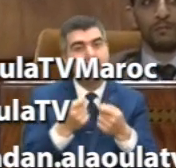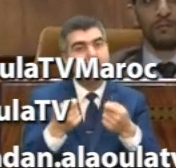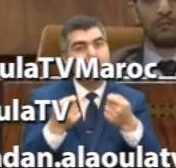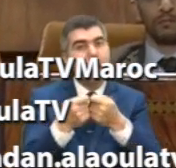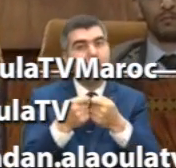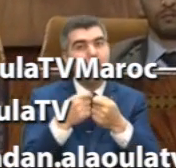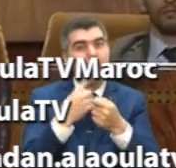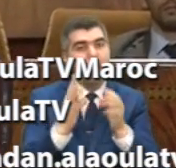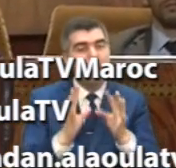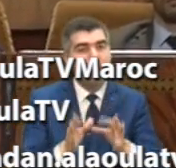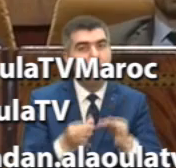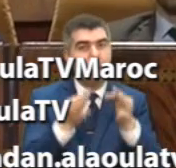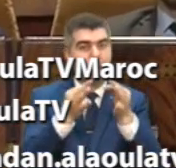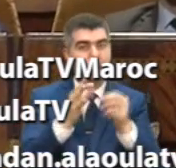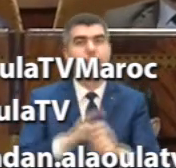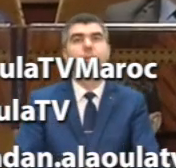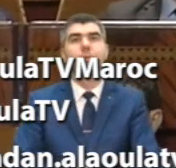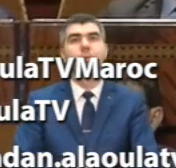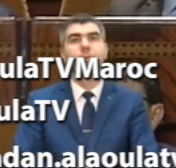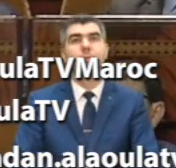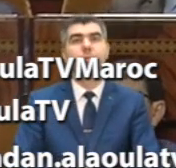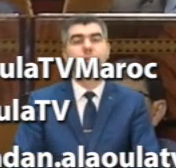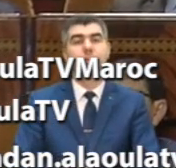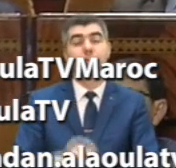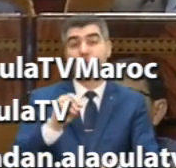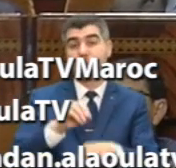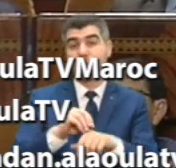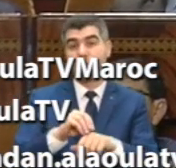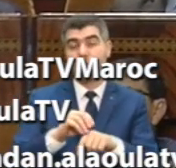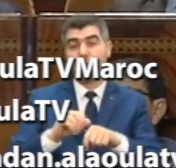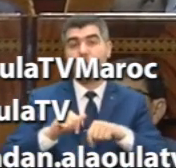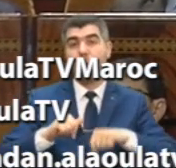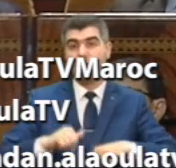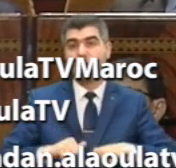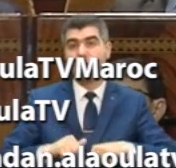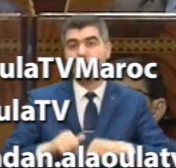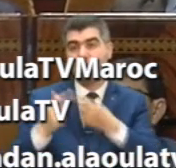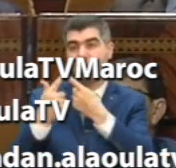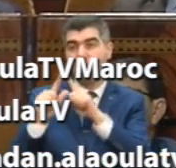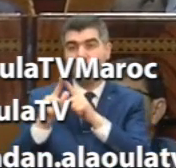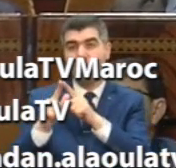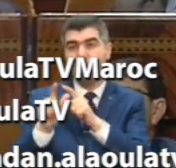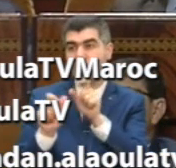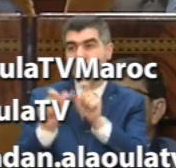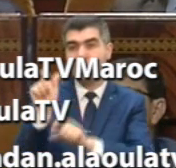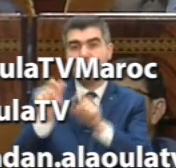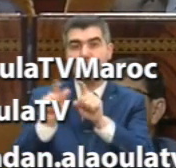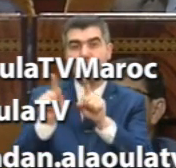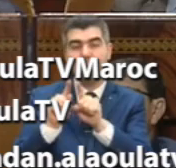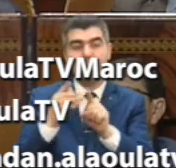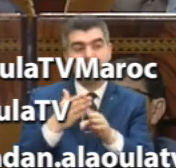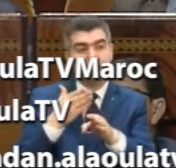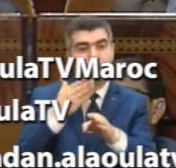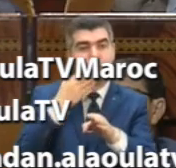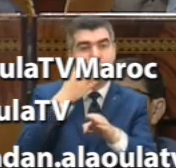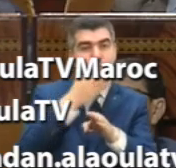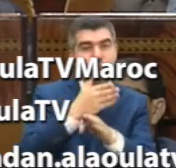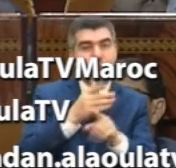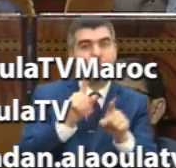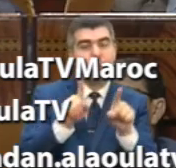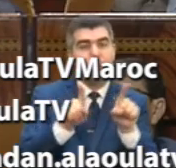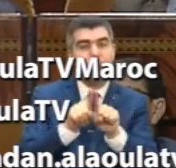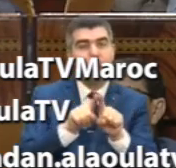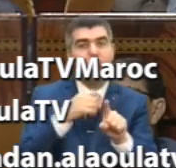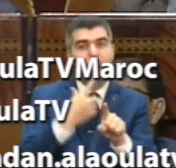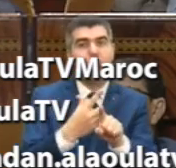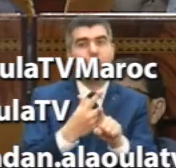تحقيق الأهداف المرجوة. سيد الوزير، ما مصير عدد كبير من التلاميذ الذين لم يستطيعوا مسايرة التخصص المهني